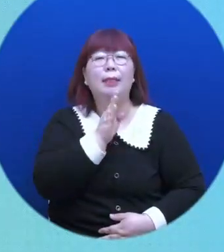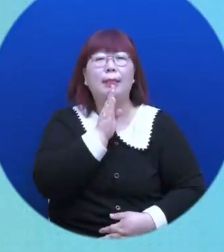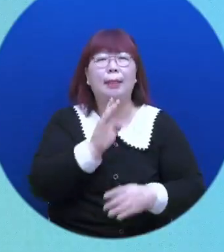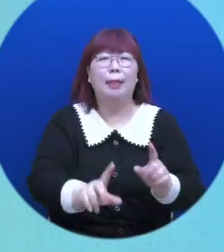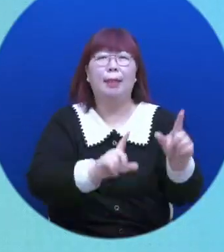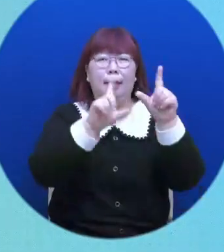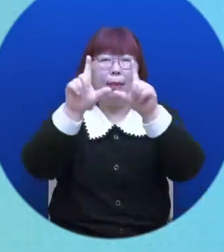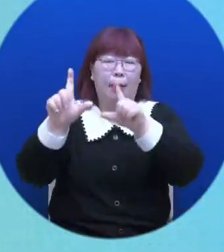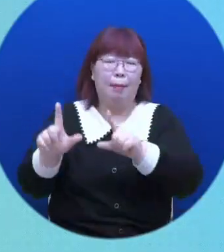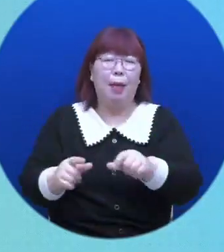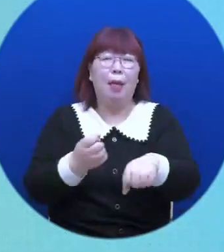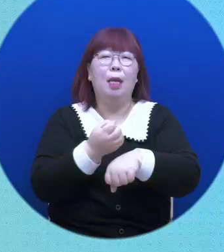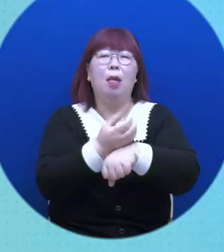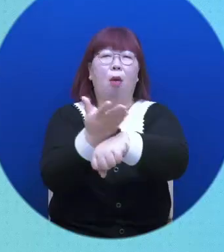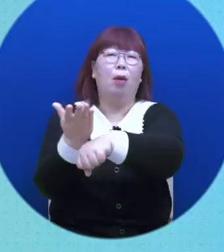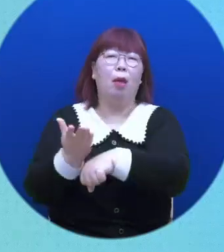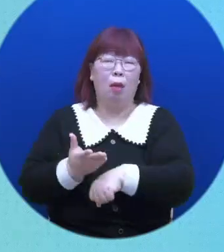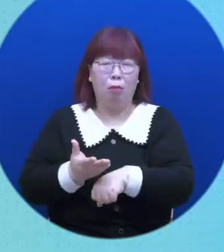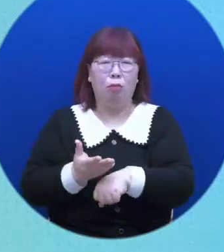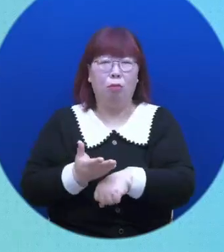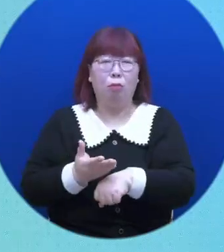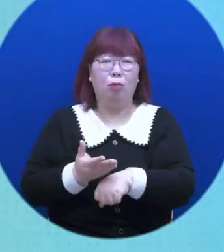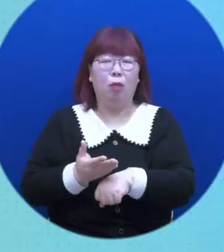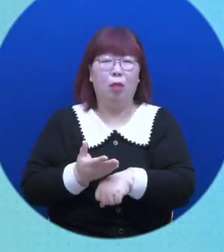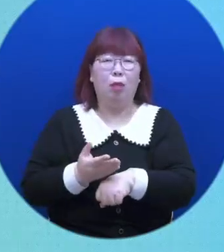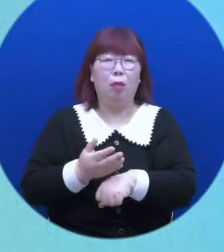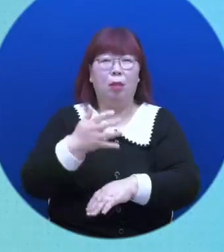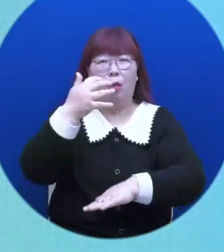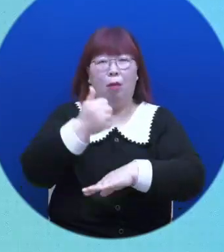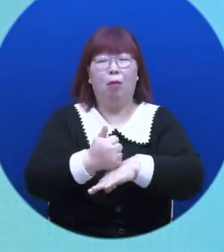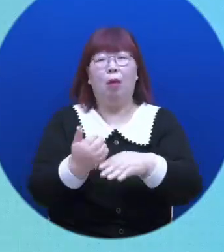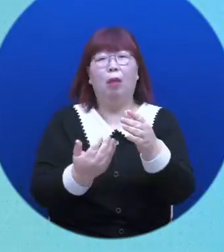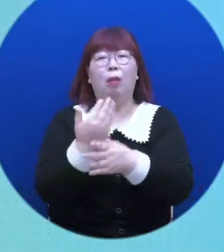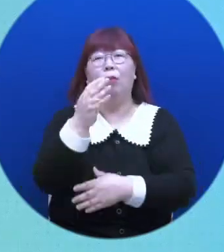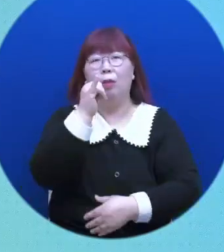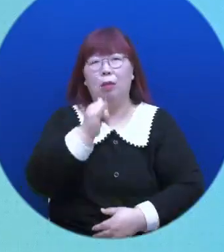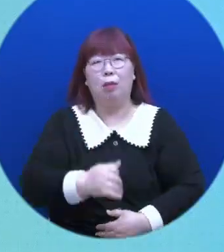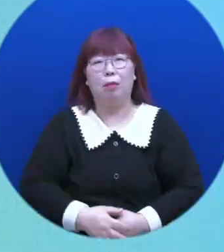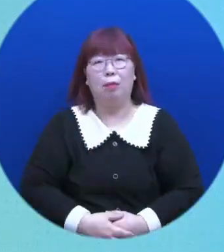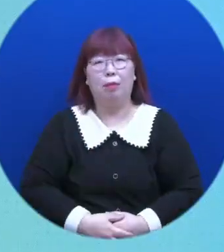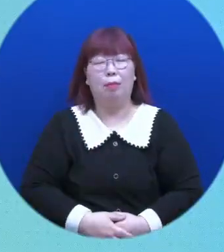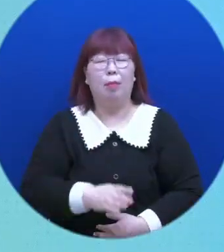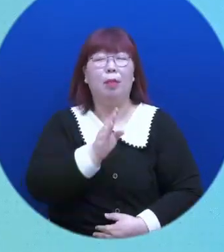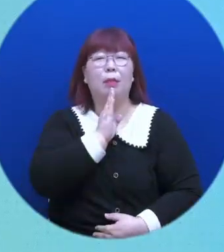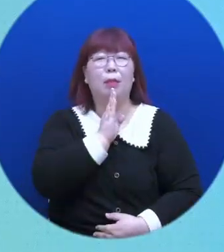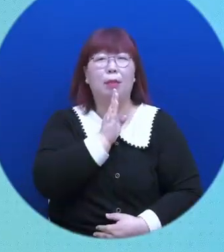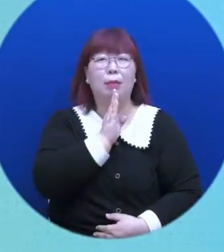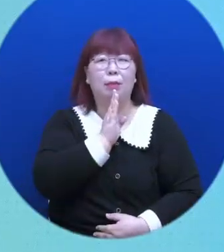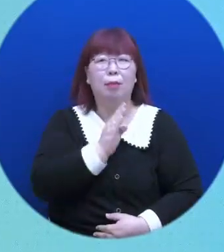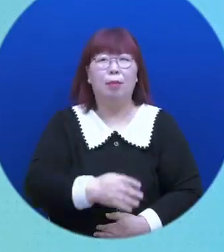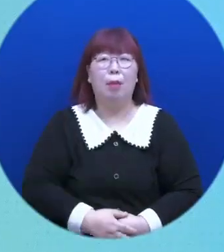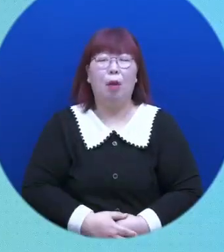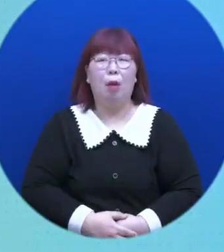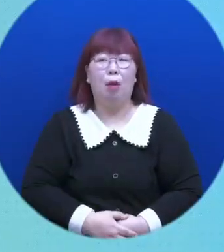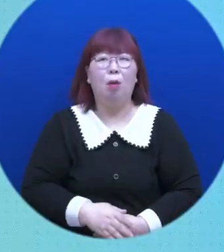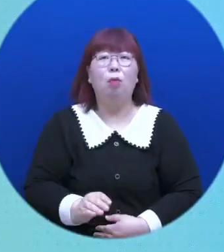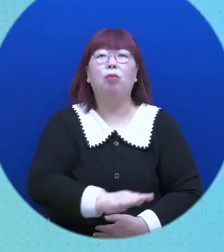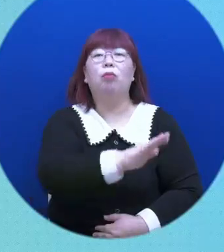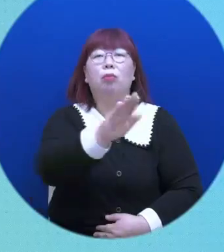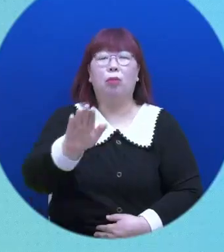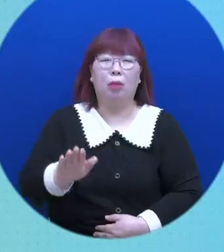절대적 영향을 미치더라라는 이야기입니다. 맞는 말입니다.